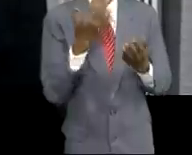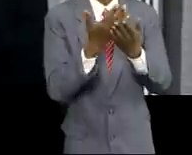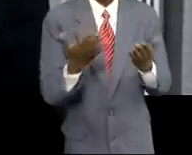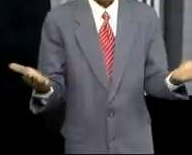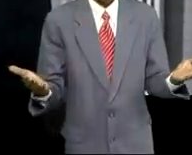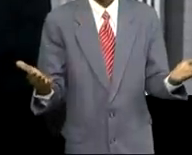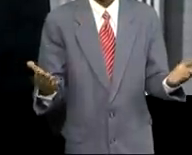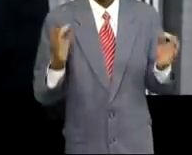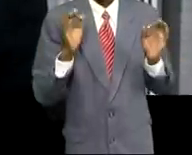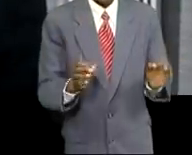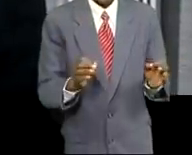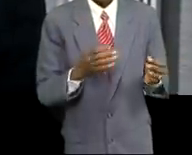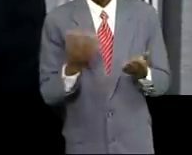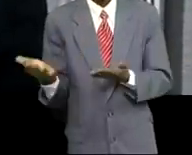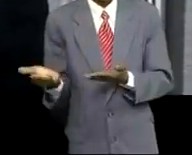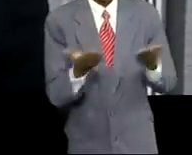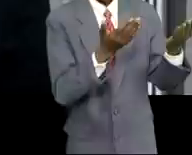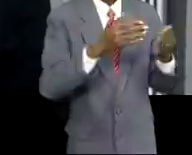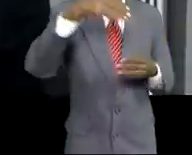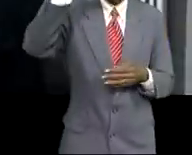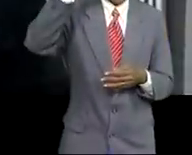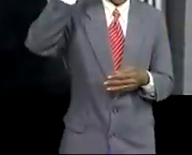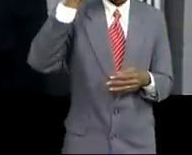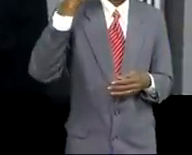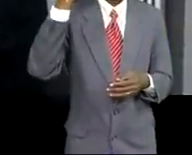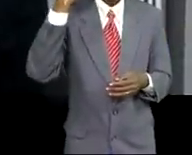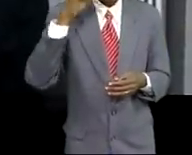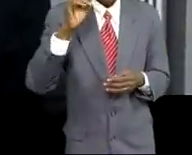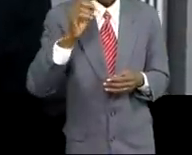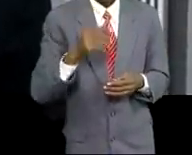préoccupant. Nous n'avions pas signé un communiqué officiel